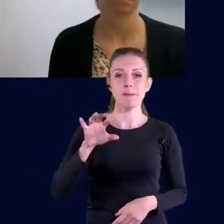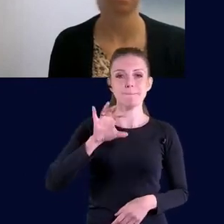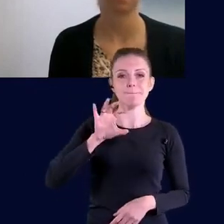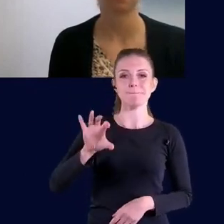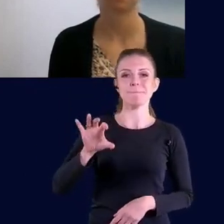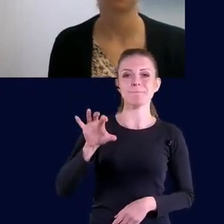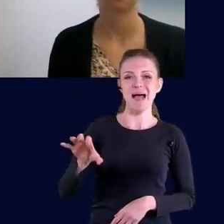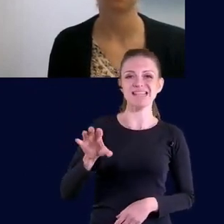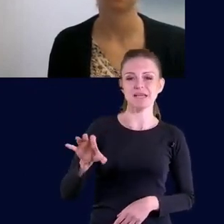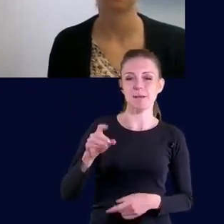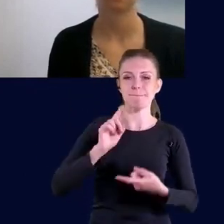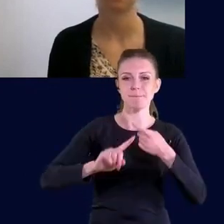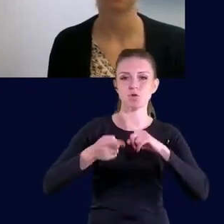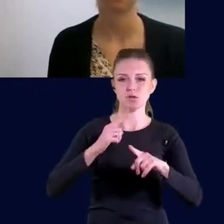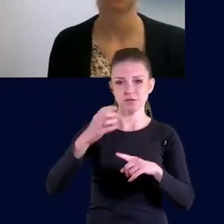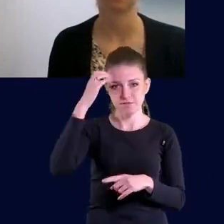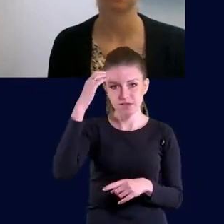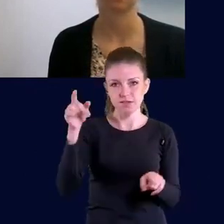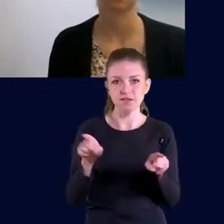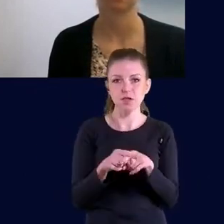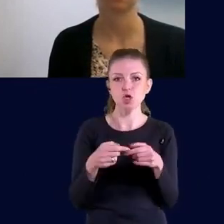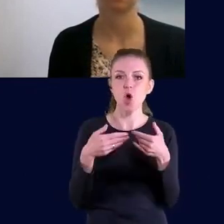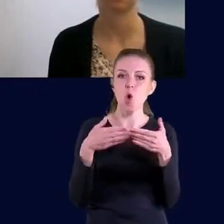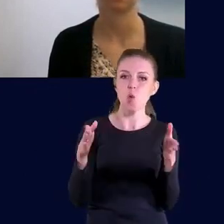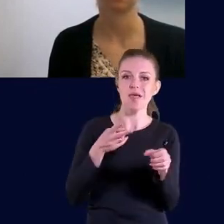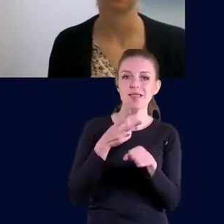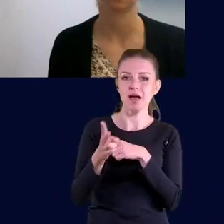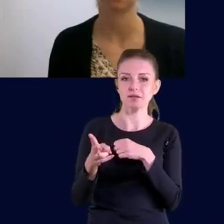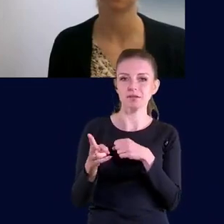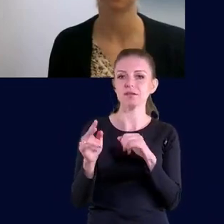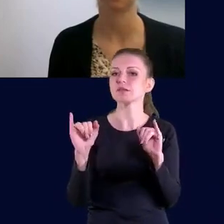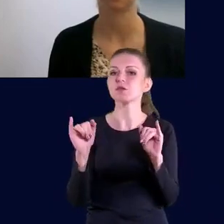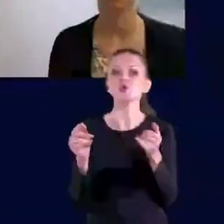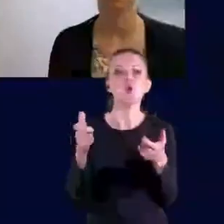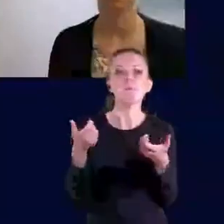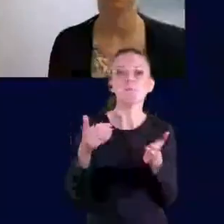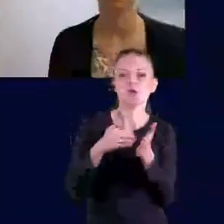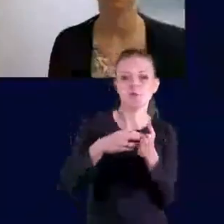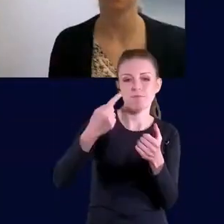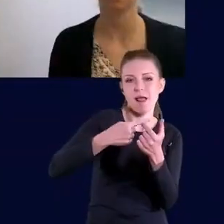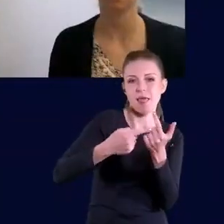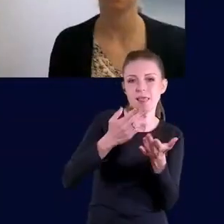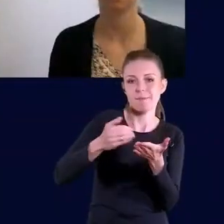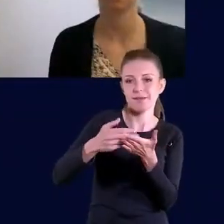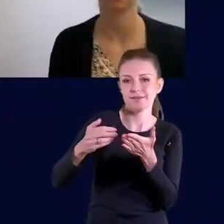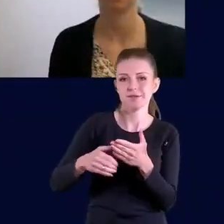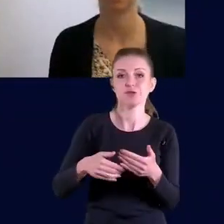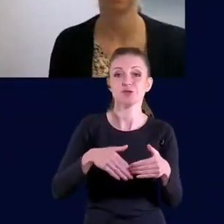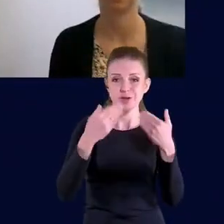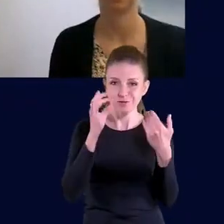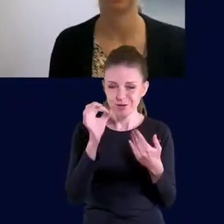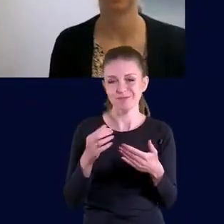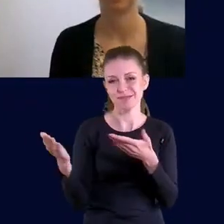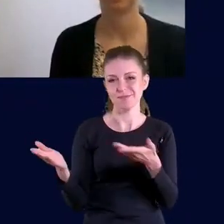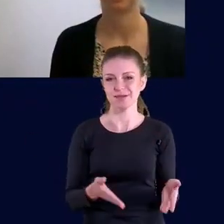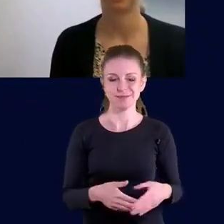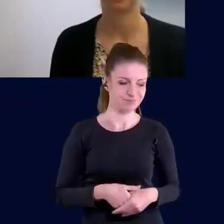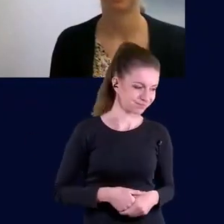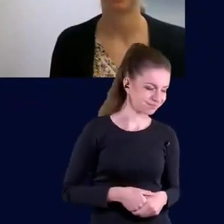wydawniczych i repozytorium open-access uzupełniające się elementy Dzień dobry zapraszam